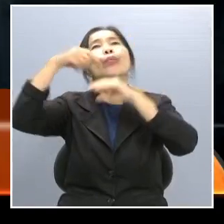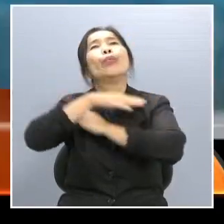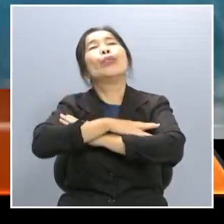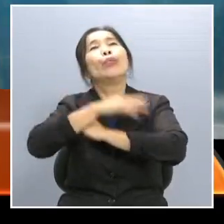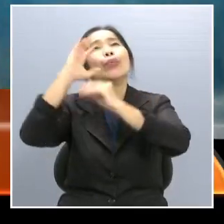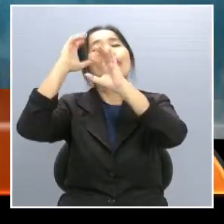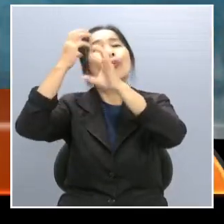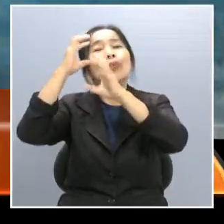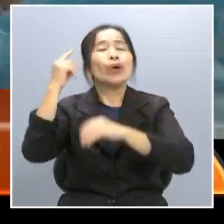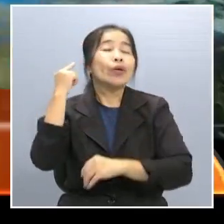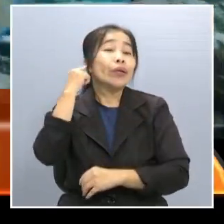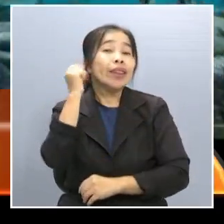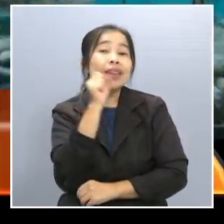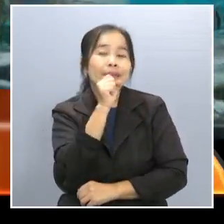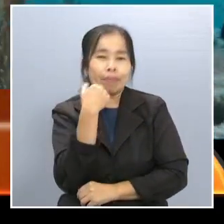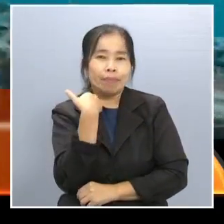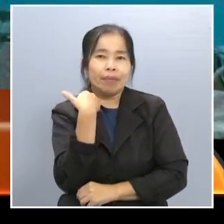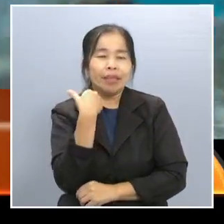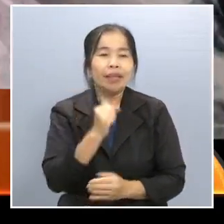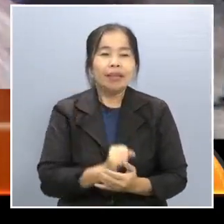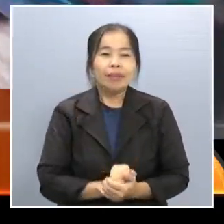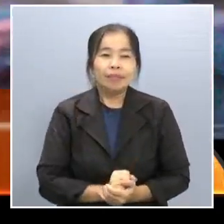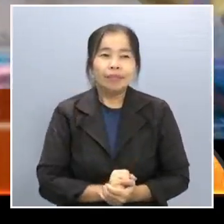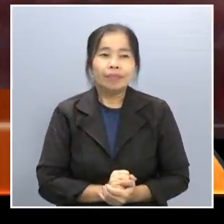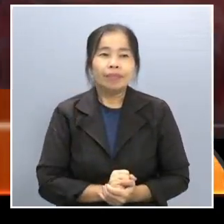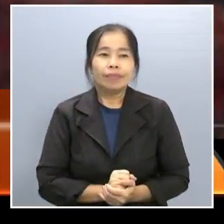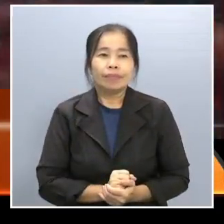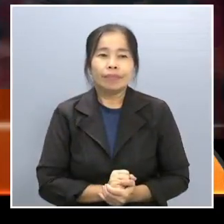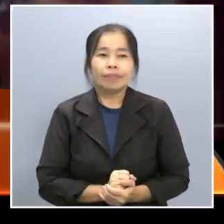งเพราะๆค่ะ